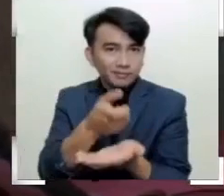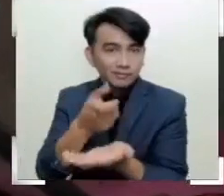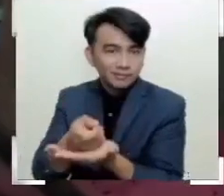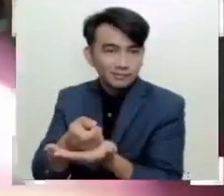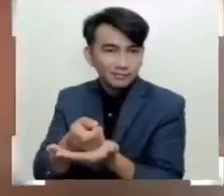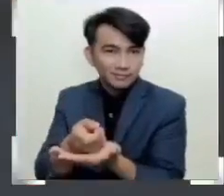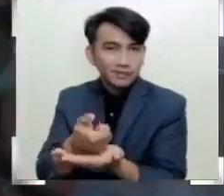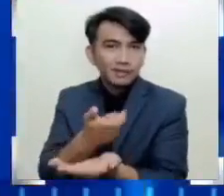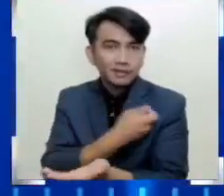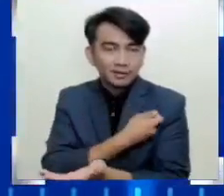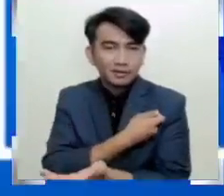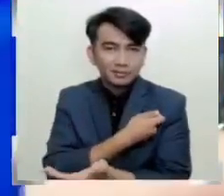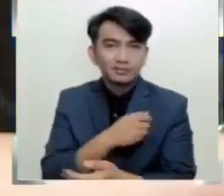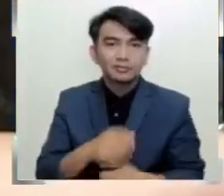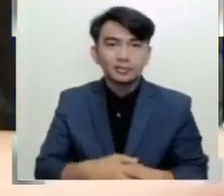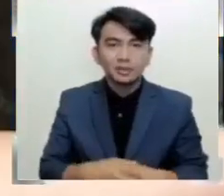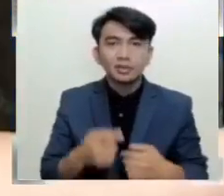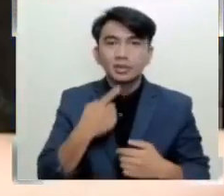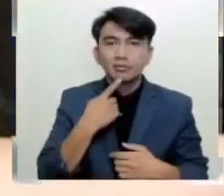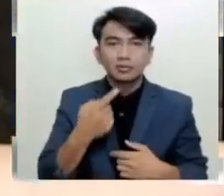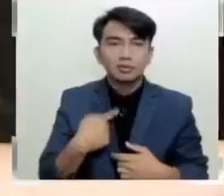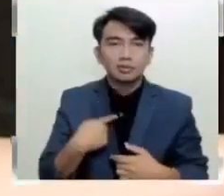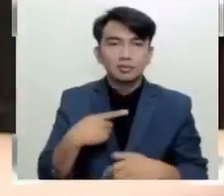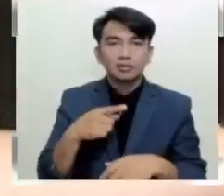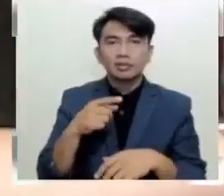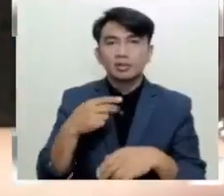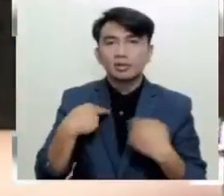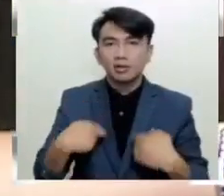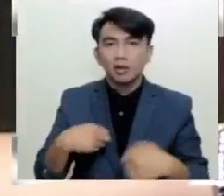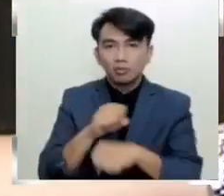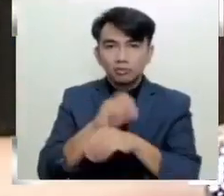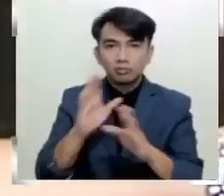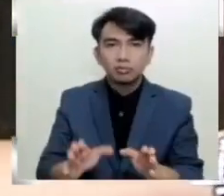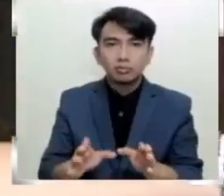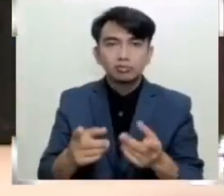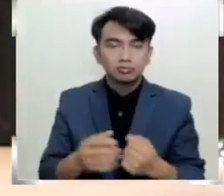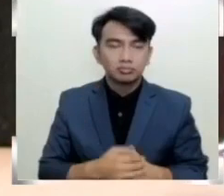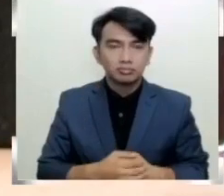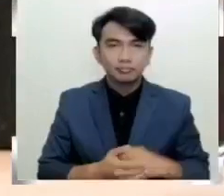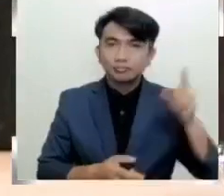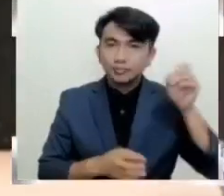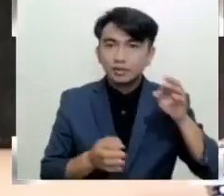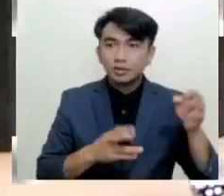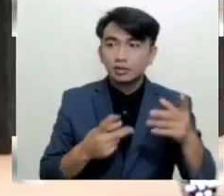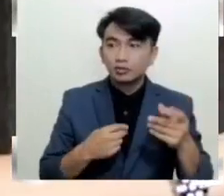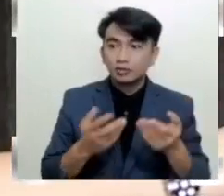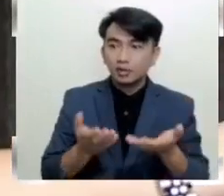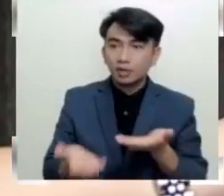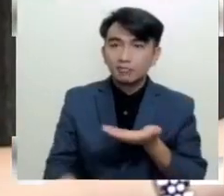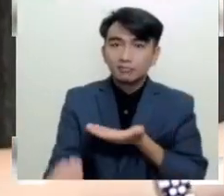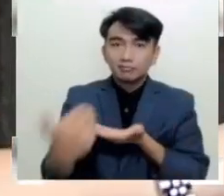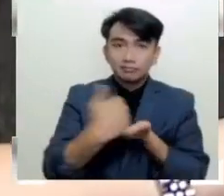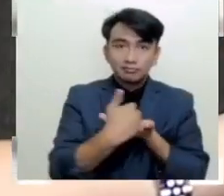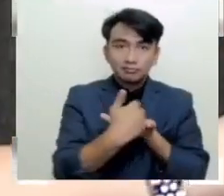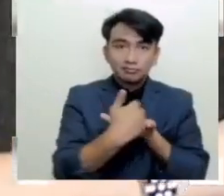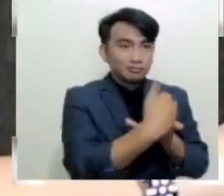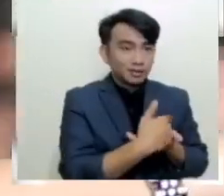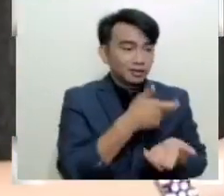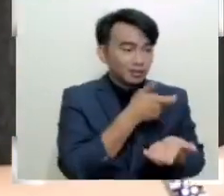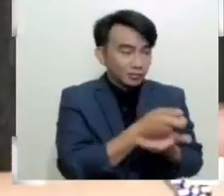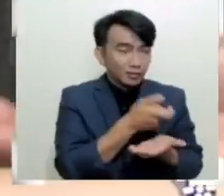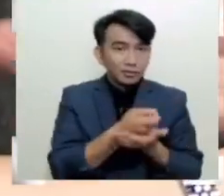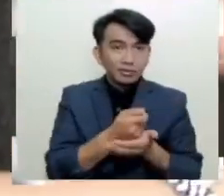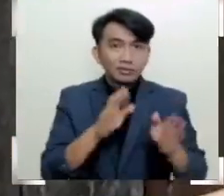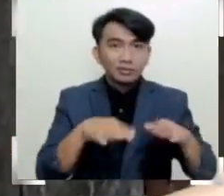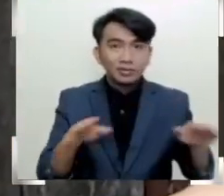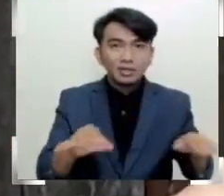rin daw ng mga health worker. Sila po mismo nagpumupunta rito para bakunahan yung mga bata. Kapag ka hindi naradala